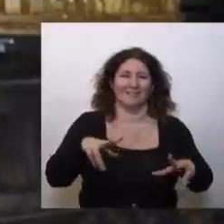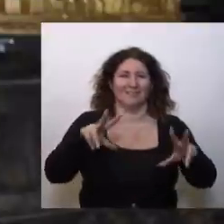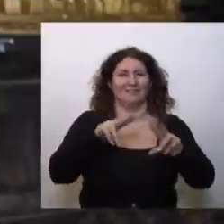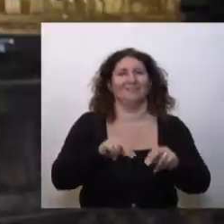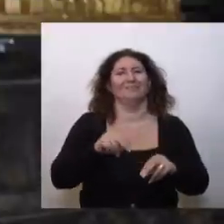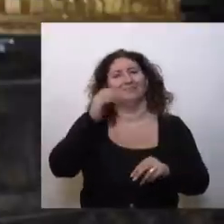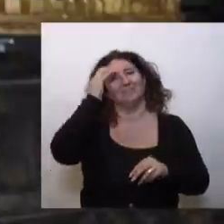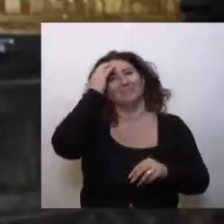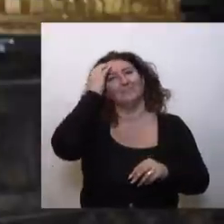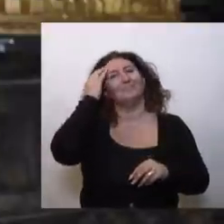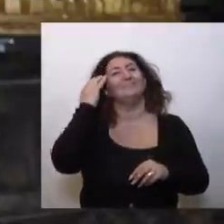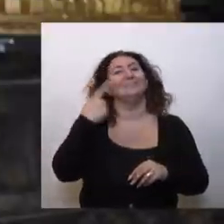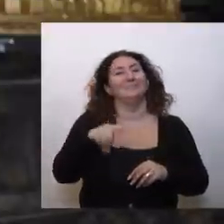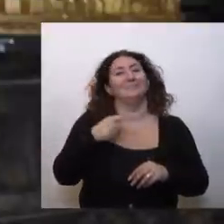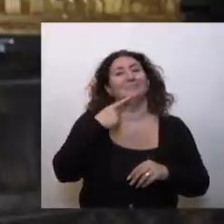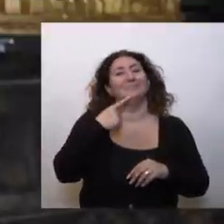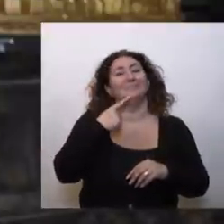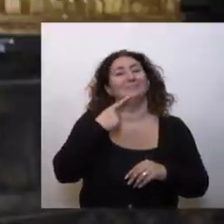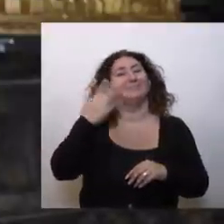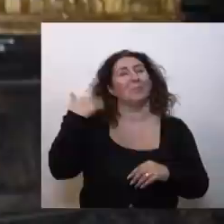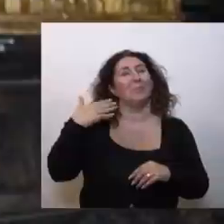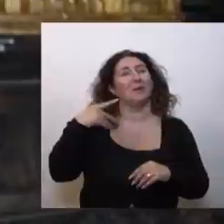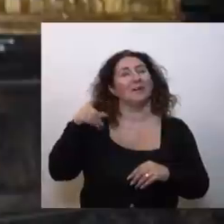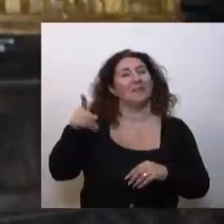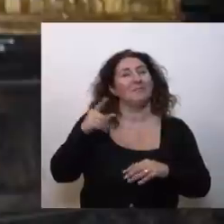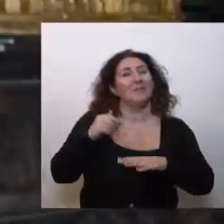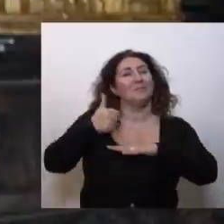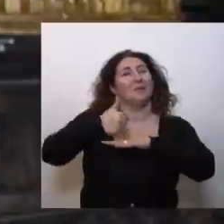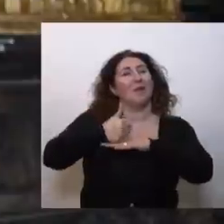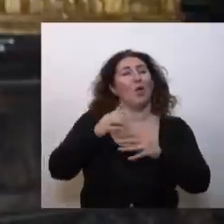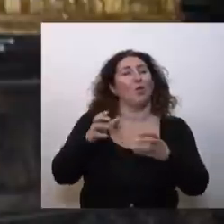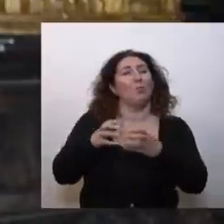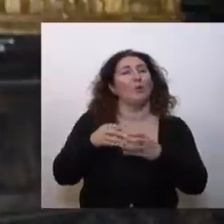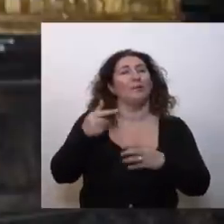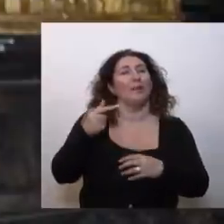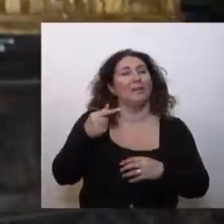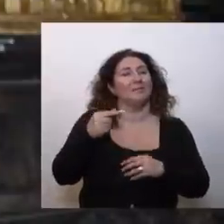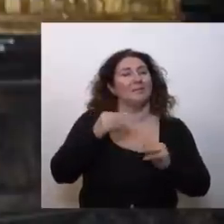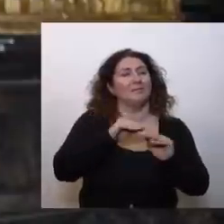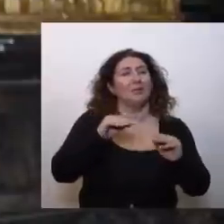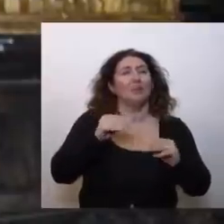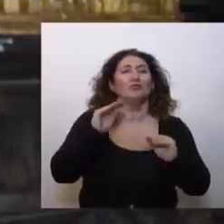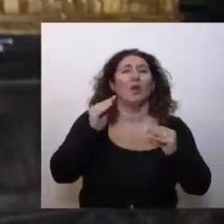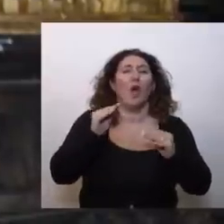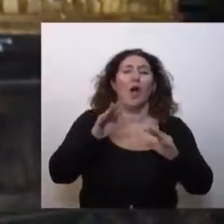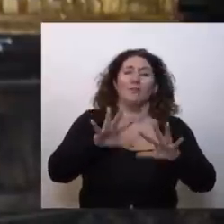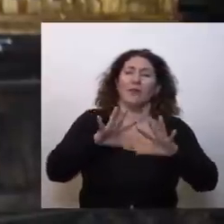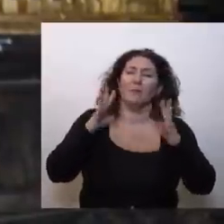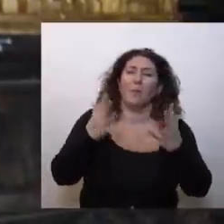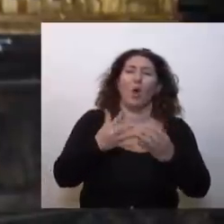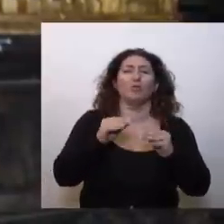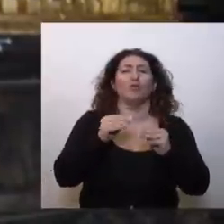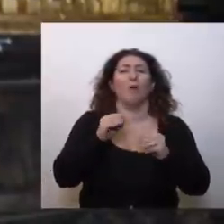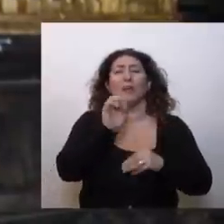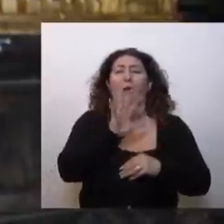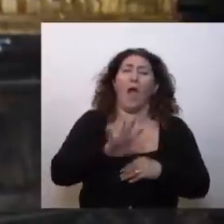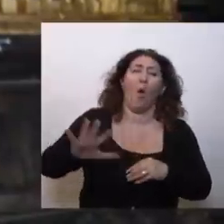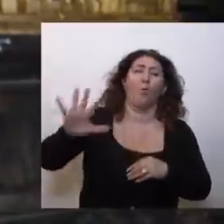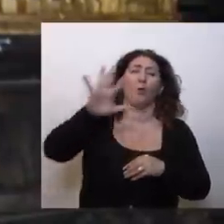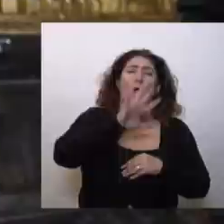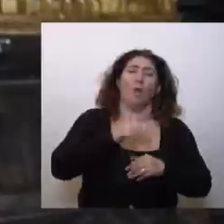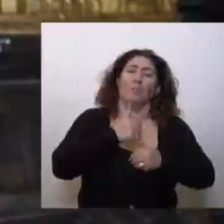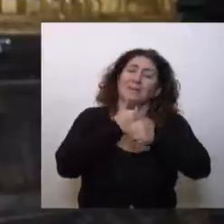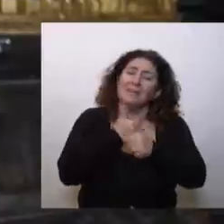della comunità di Tesè, ha chiesto ai giovani di tutto il mondo, soprattutto ai giovani europei, di vivere verso il pellegrinaggio